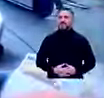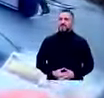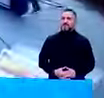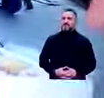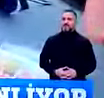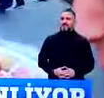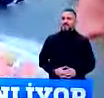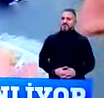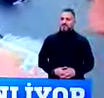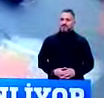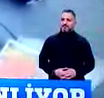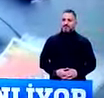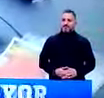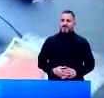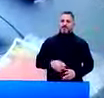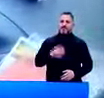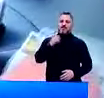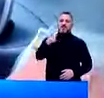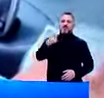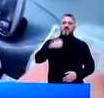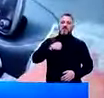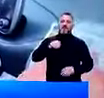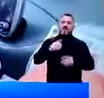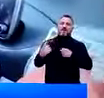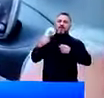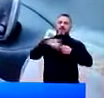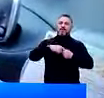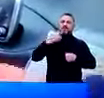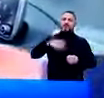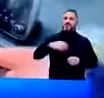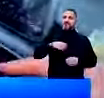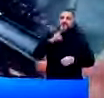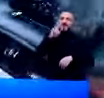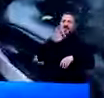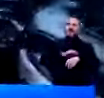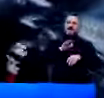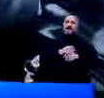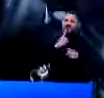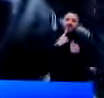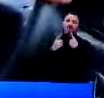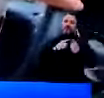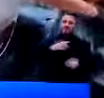siz bana ulaşmak istiyordunuz ne zamandır? 2 dakika bir söyleyeyim bari.